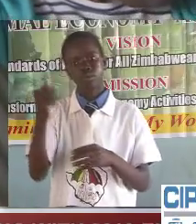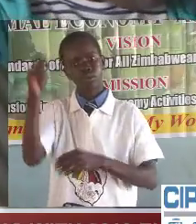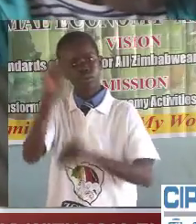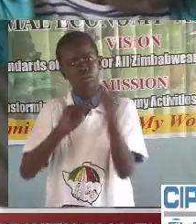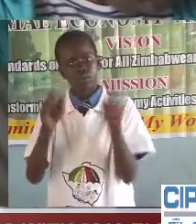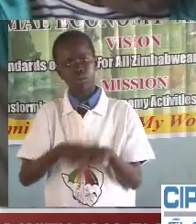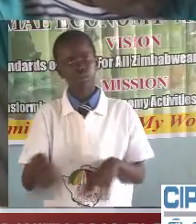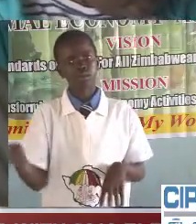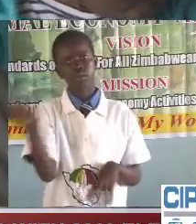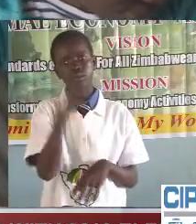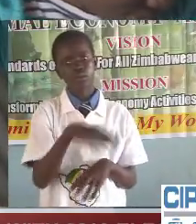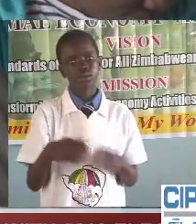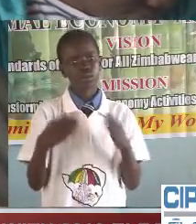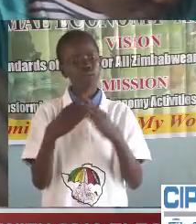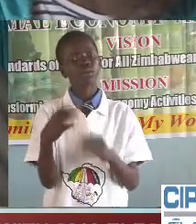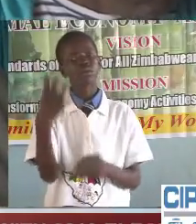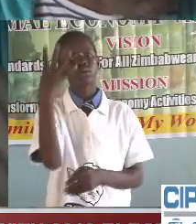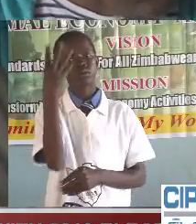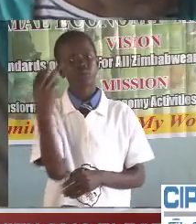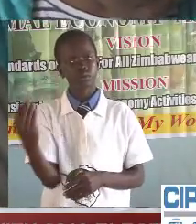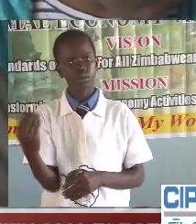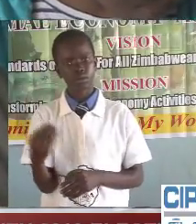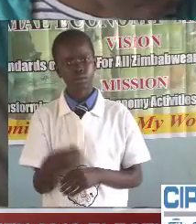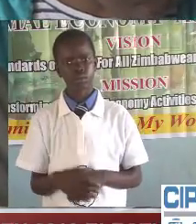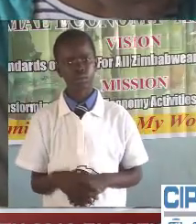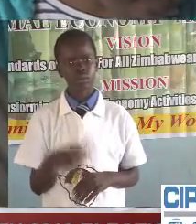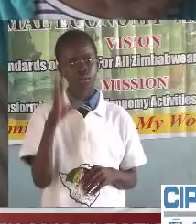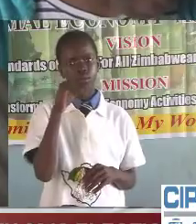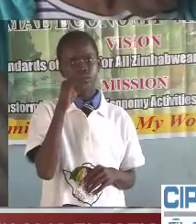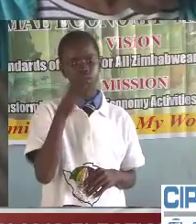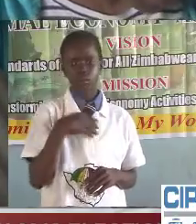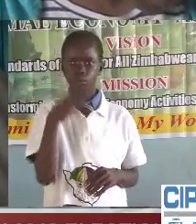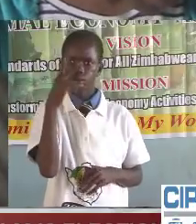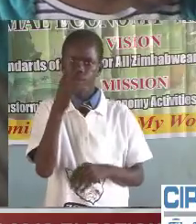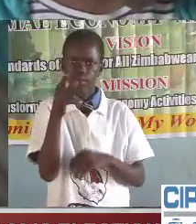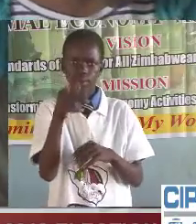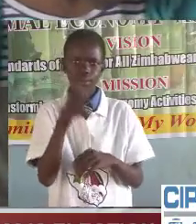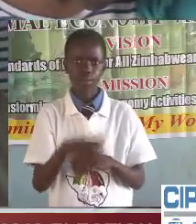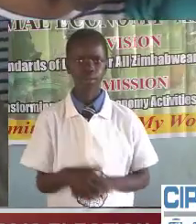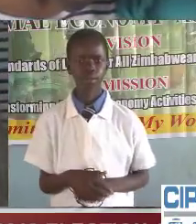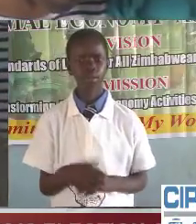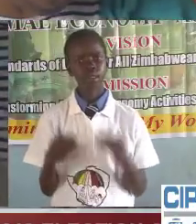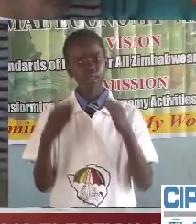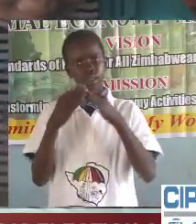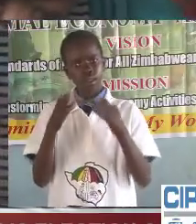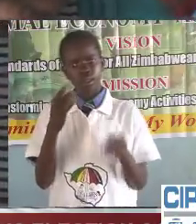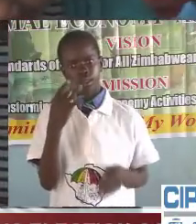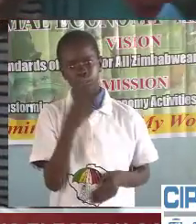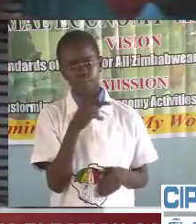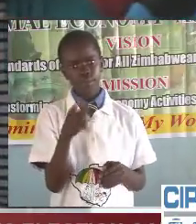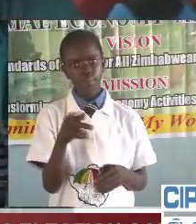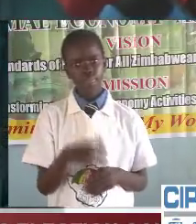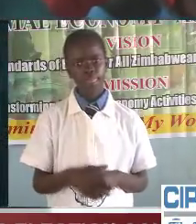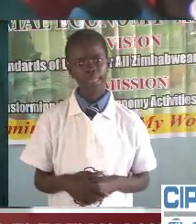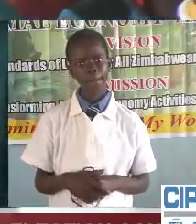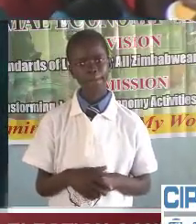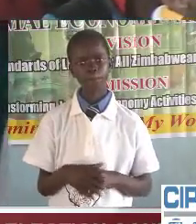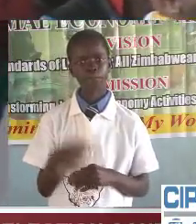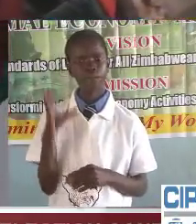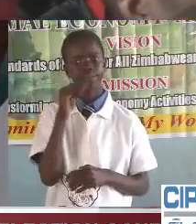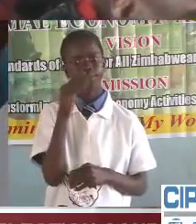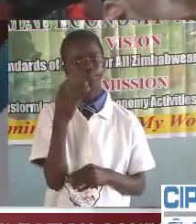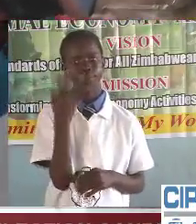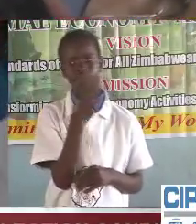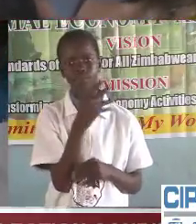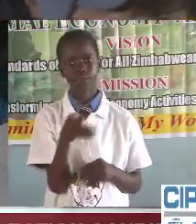Zimwe dzimba vanotobhadhara ma$50. Saka inini ndakaongorora kana kuti pamari yemvura inouya muchaona kuti mari